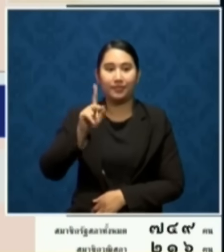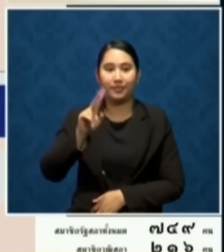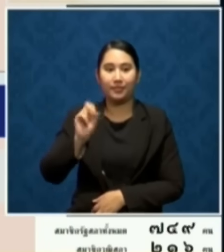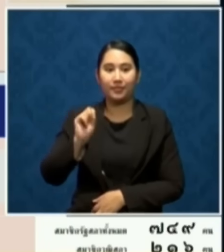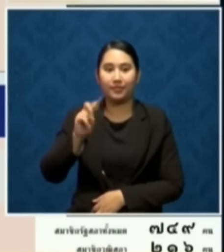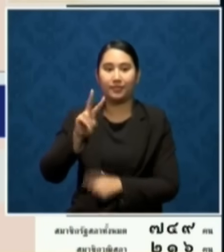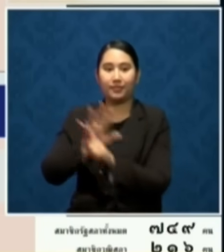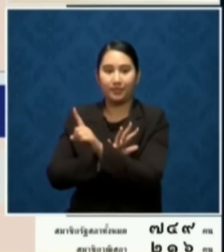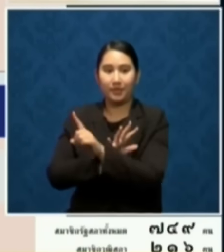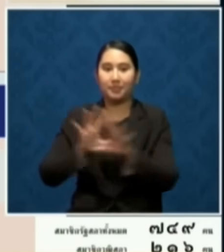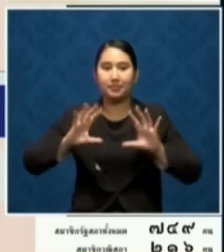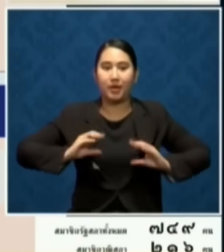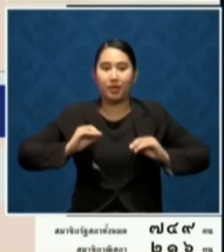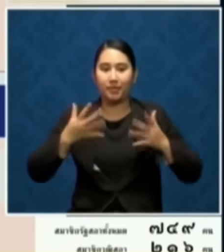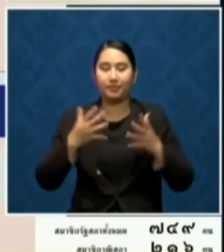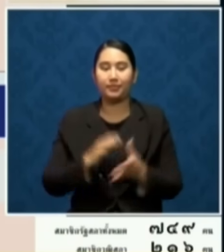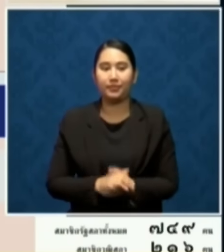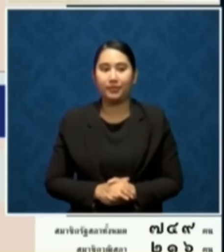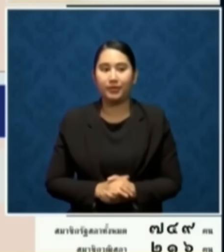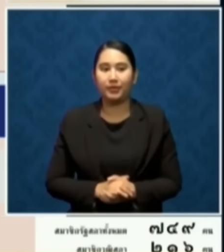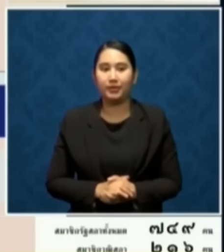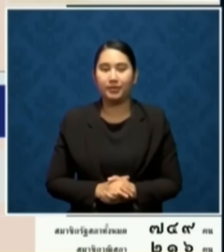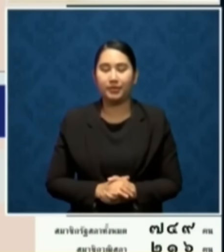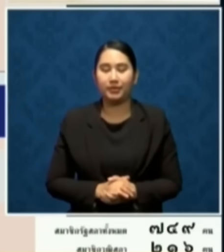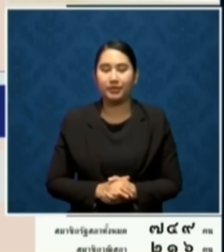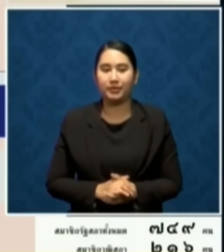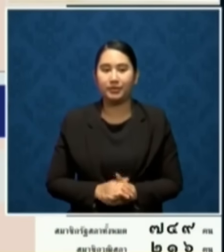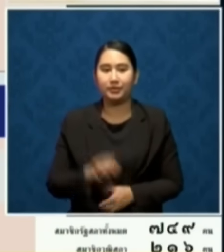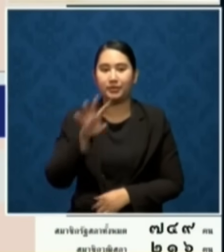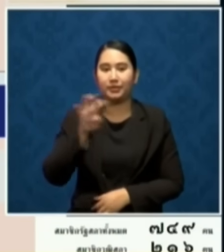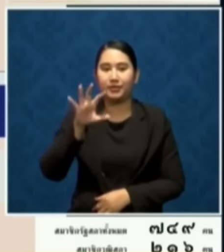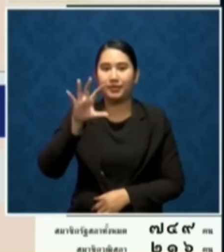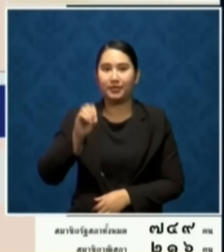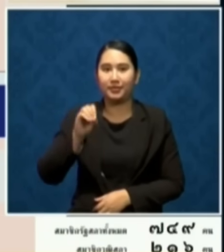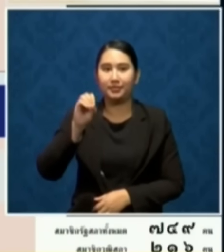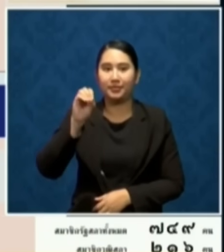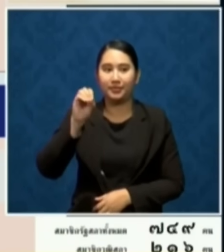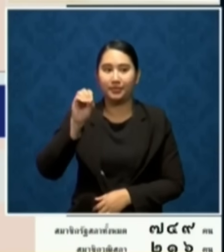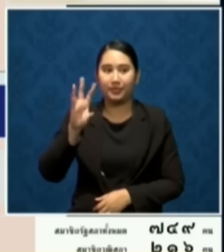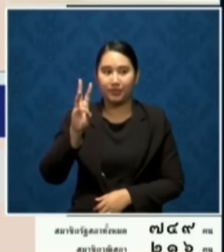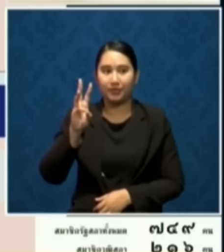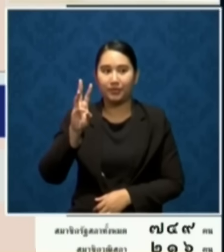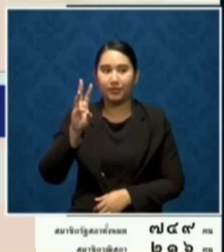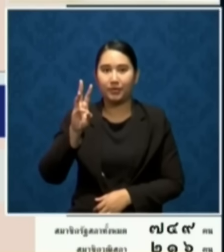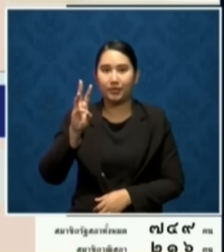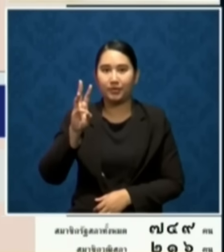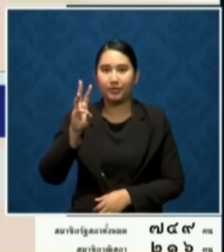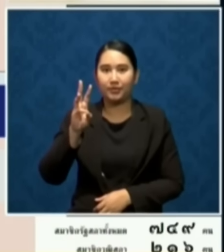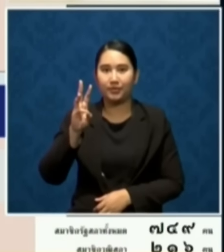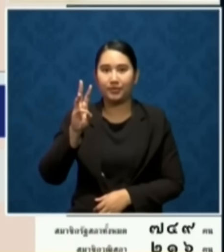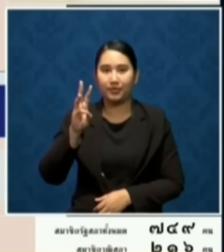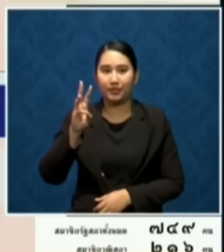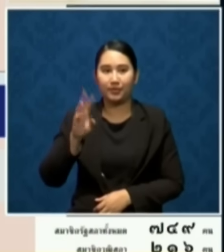สส.สว.เนี่ย168เสียงนะคะแล้วก็ไม่เห็นด้วย83เสียงงดออกเสียง